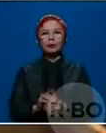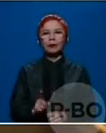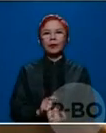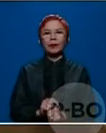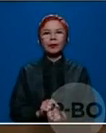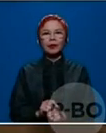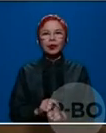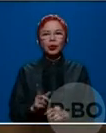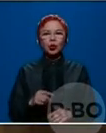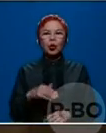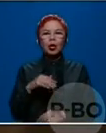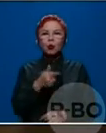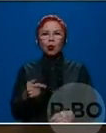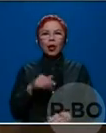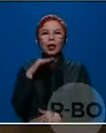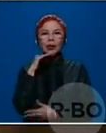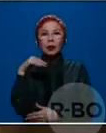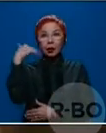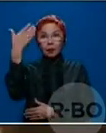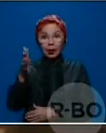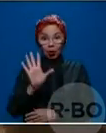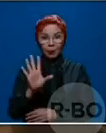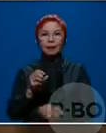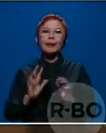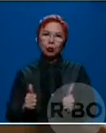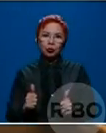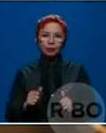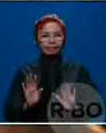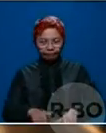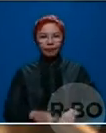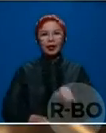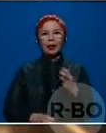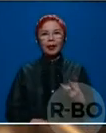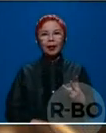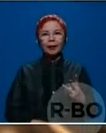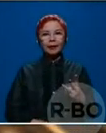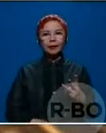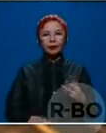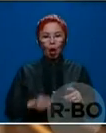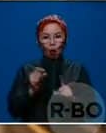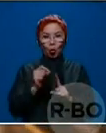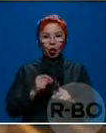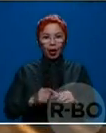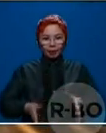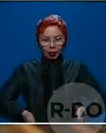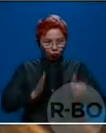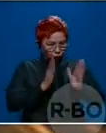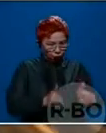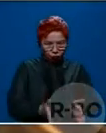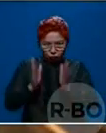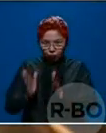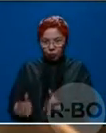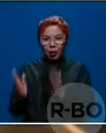pengangguran cukup signifikan selama 5 tahun ke depan yang ketiga kita juga ingin dengan program PR program infrastruktur yang kita